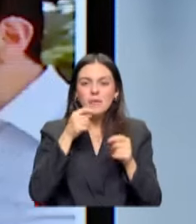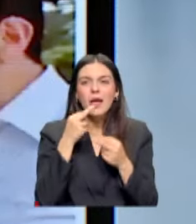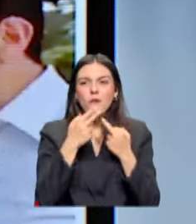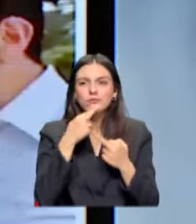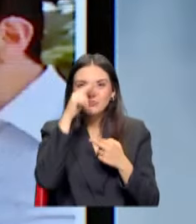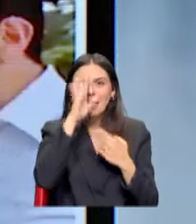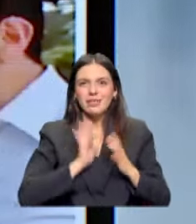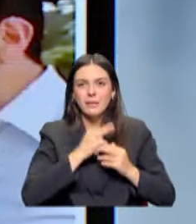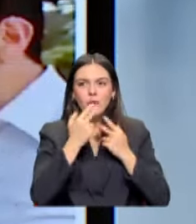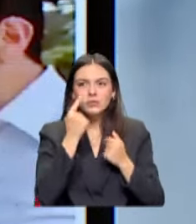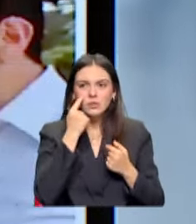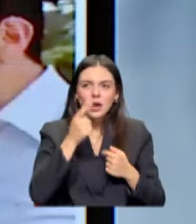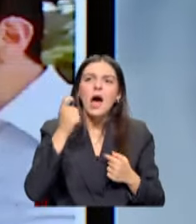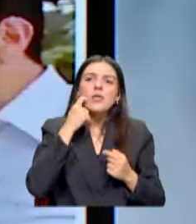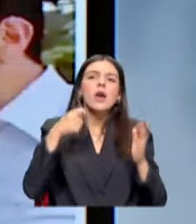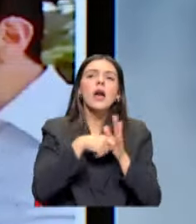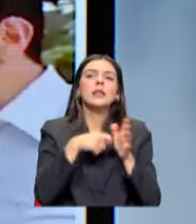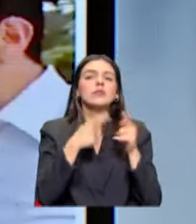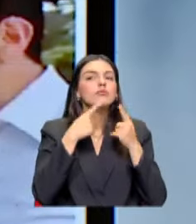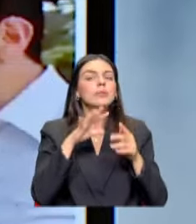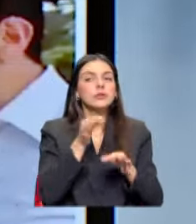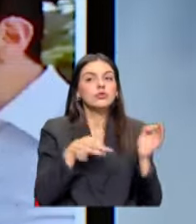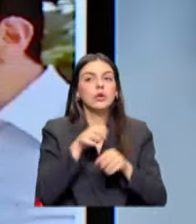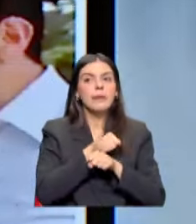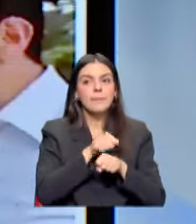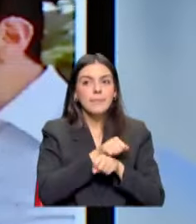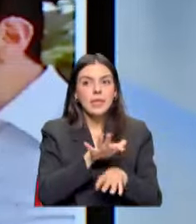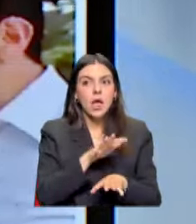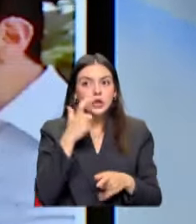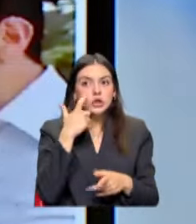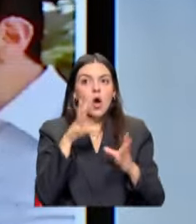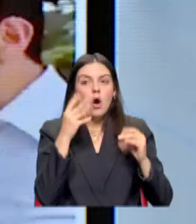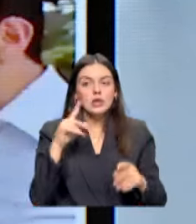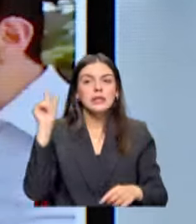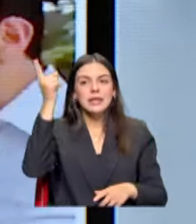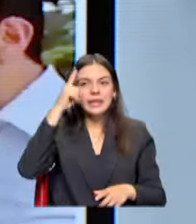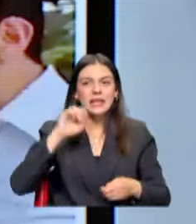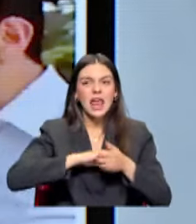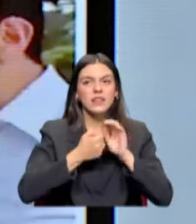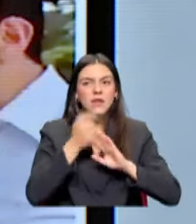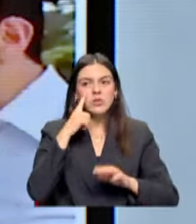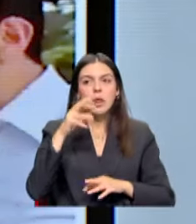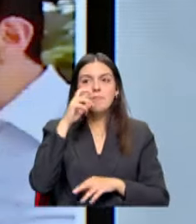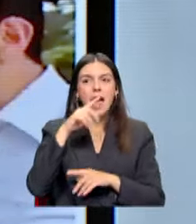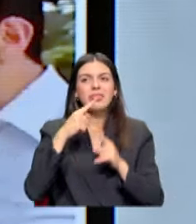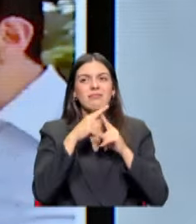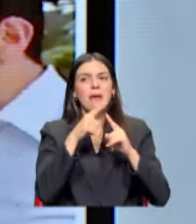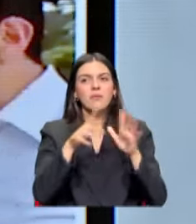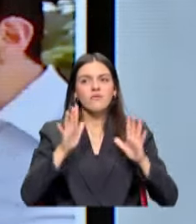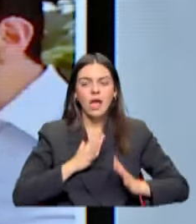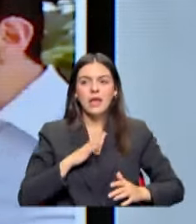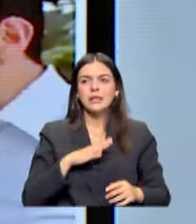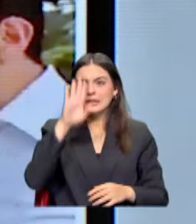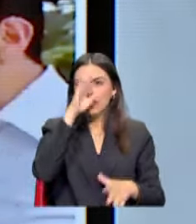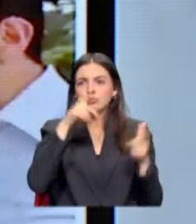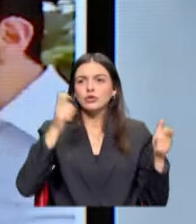anmama ısrarı sosyal medyada infial yarattı. İktidar ittifakı hariç partilerden tepkiler yağdı. İBB Başkanı